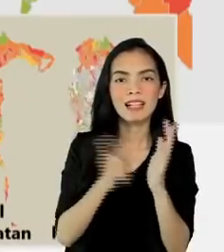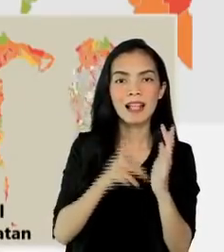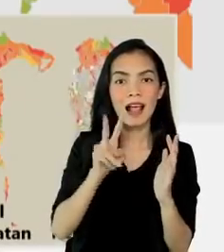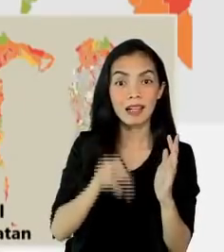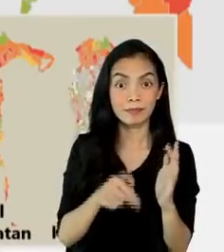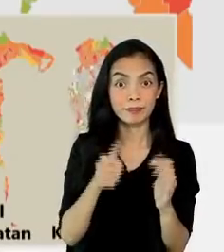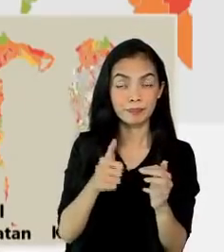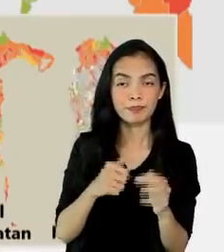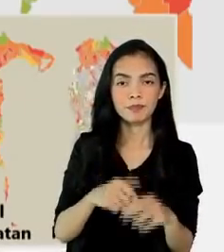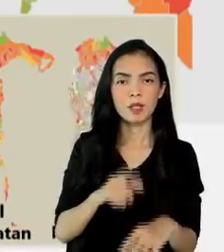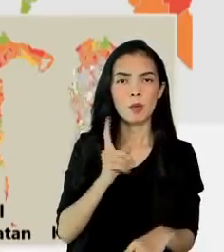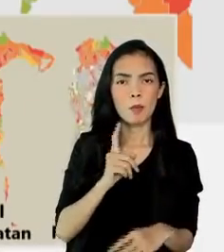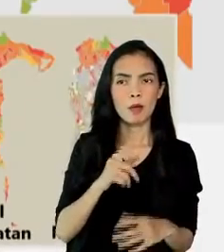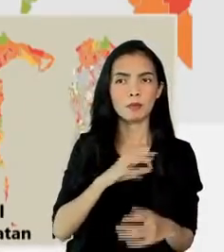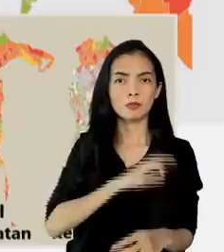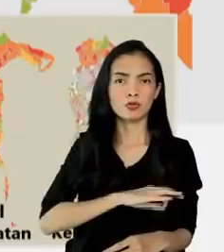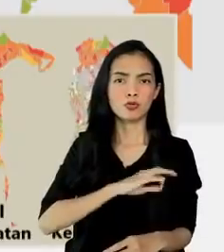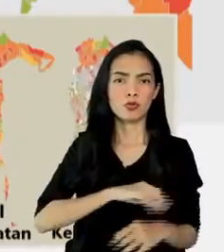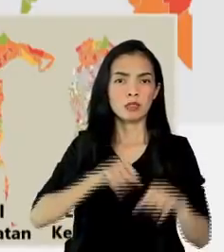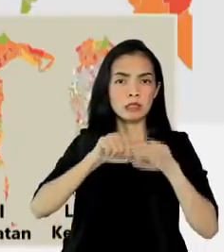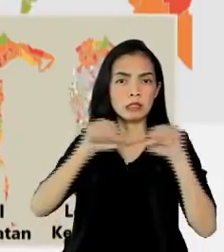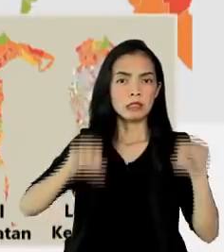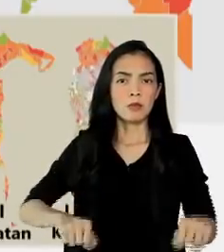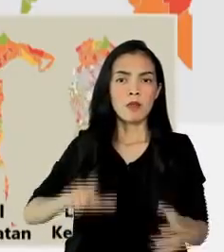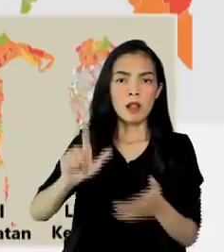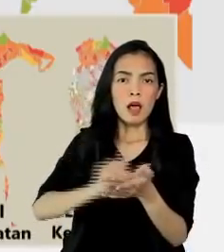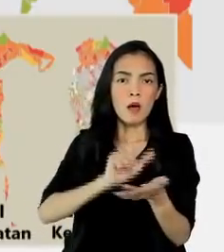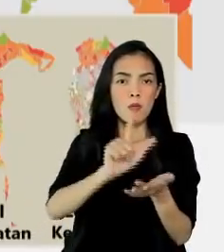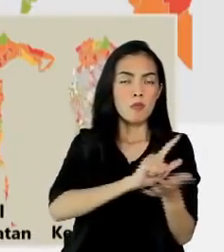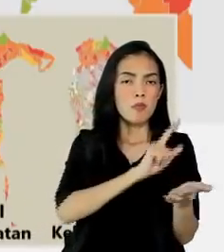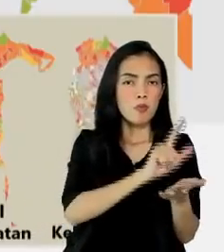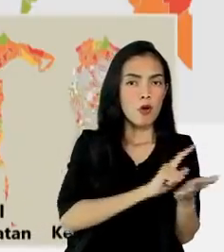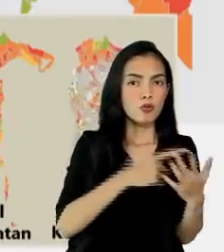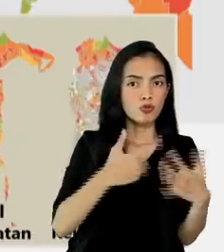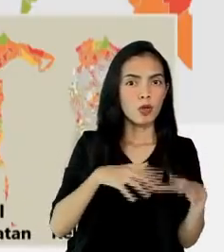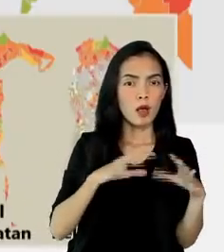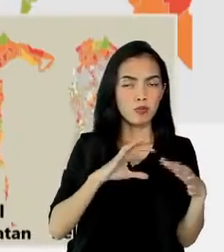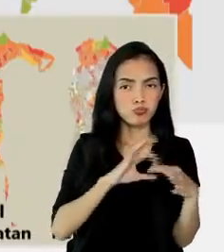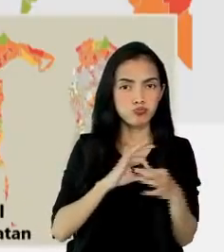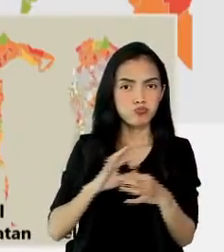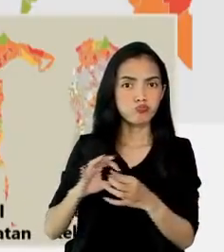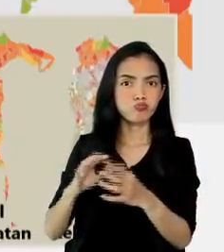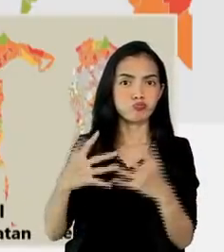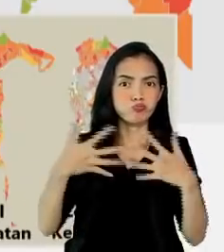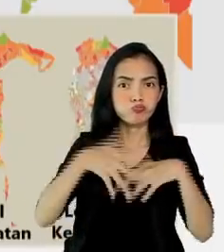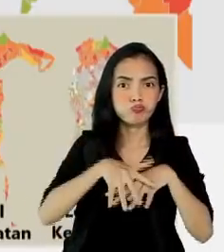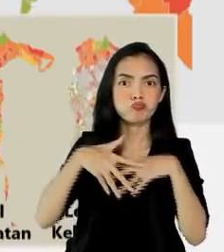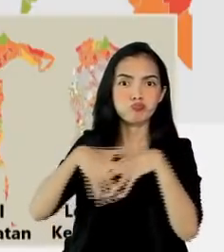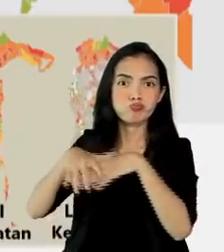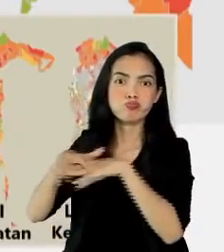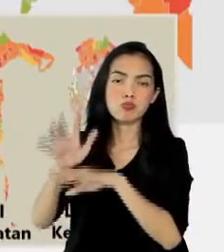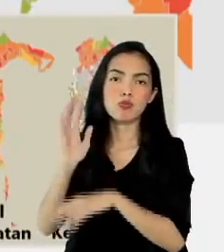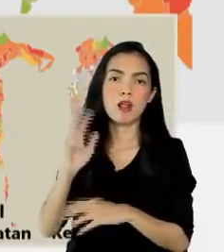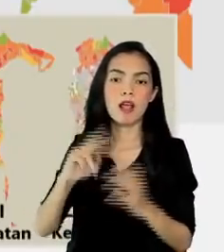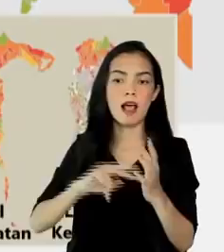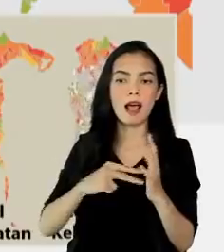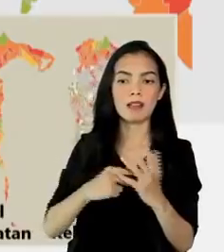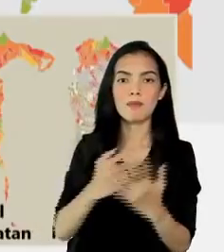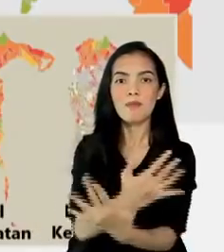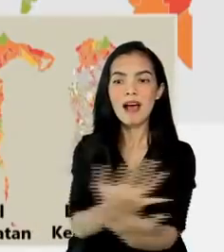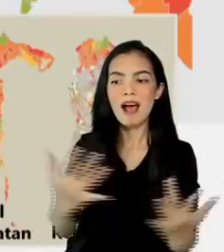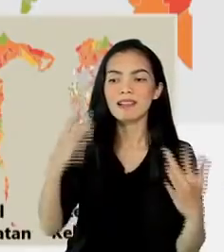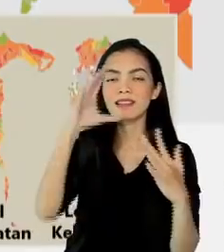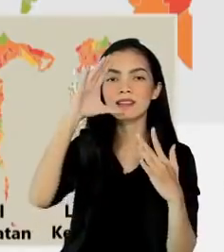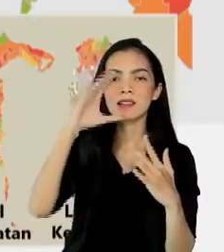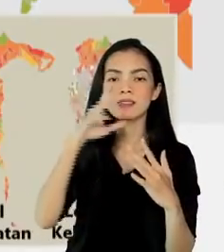kenapa keuntungannya di sini dengan menggunakan sistem pelaporan yang sudah sampai terintegrasi sampai ke bawah, kita dapat memahami tingkat kepatuhan